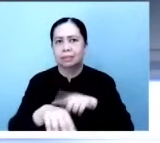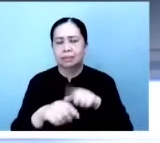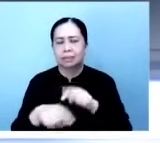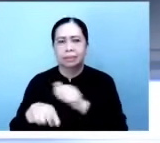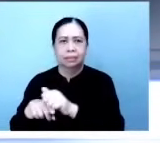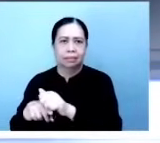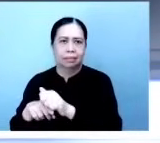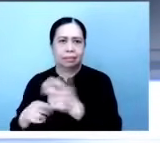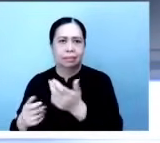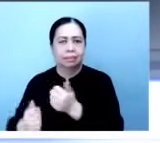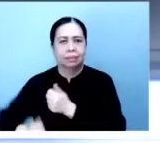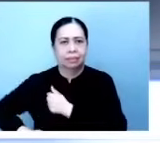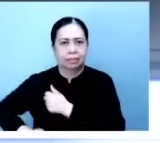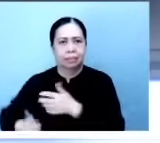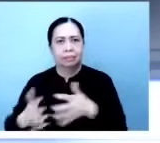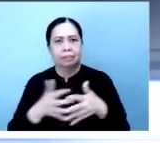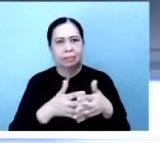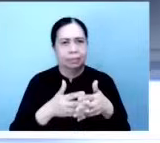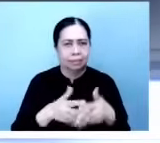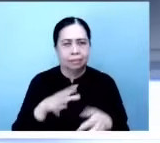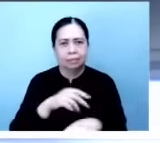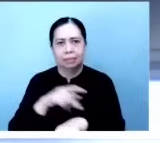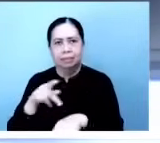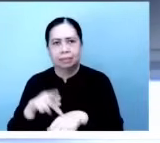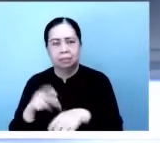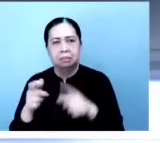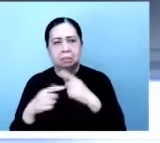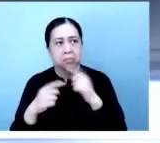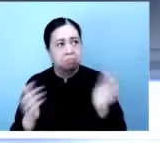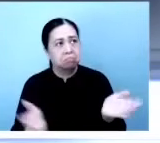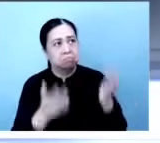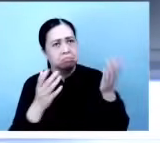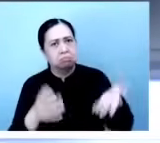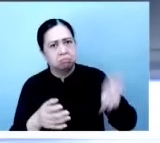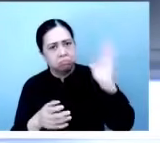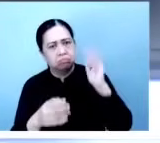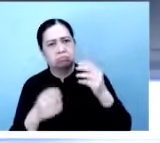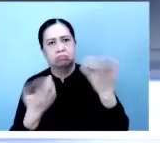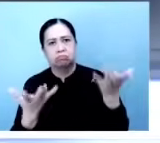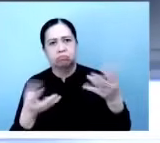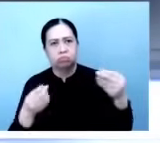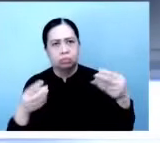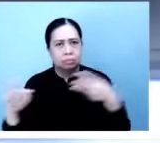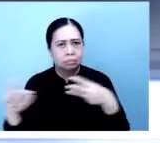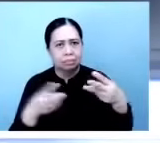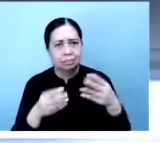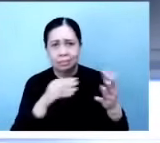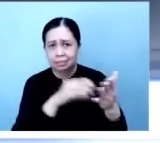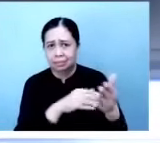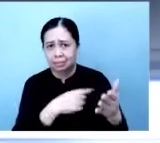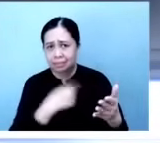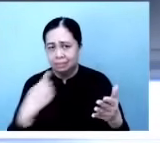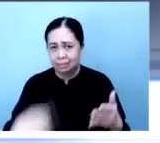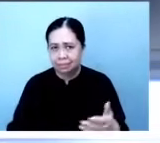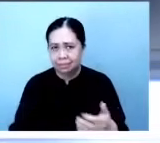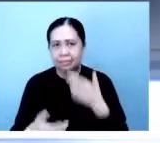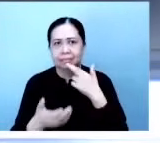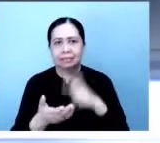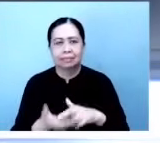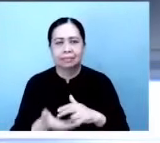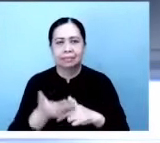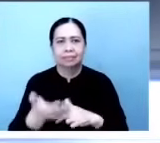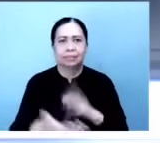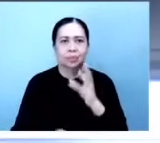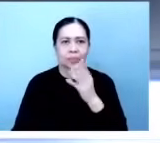Pilipinas at Amerika para palabasing nag-uudyok ng gera si PBBM laban sa China. Nasa frontline ng balitang yan,